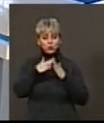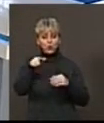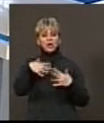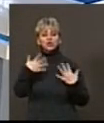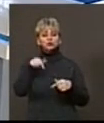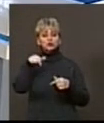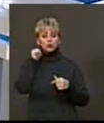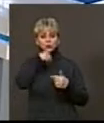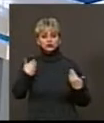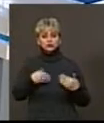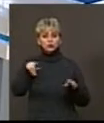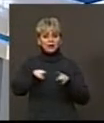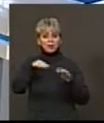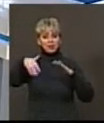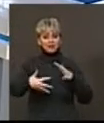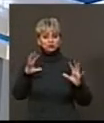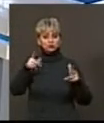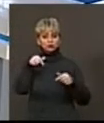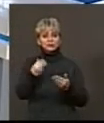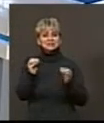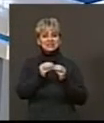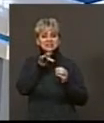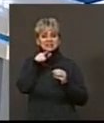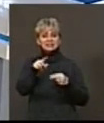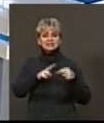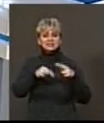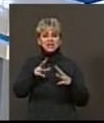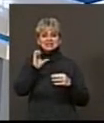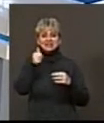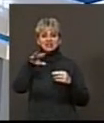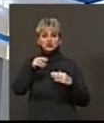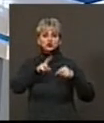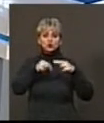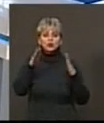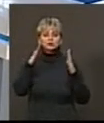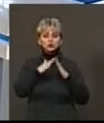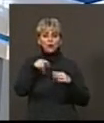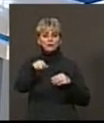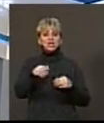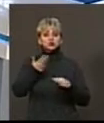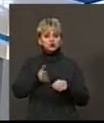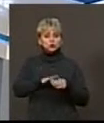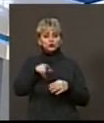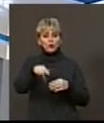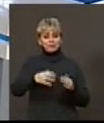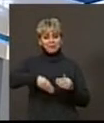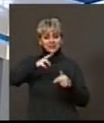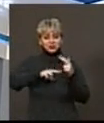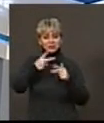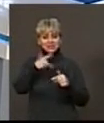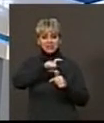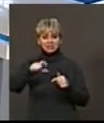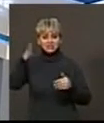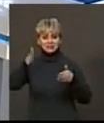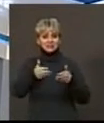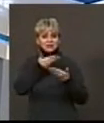уже год живут как под ковшом бульдозера. Почти 10 лет семья Сарксян строила дом и с трудом подняли 3 этажа, на стенах которых